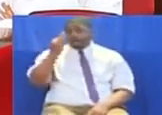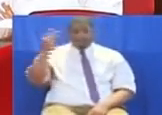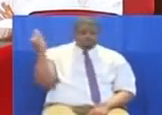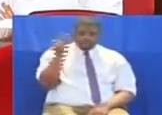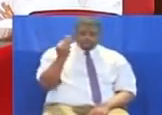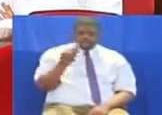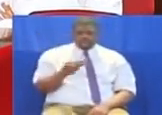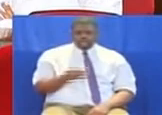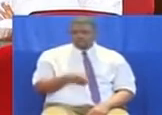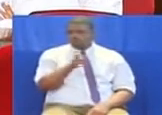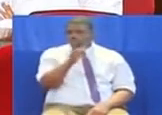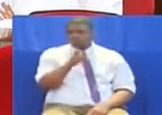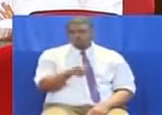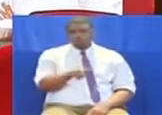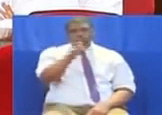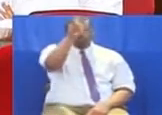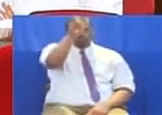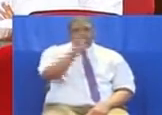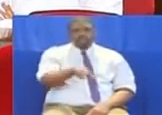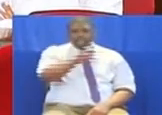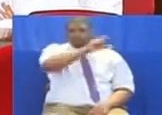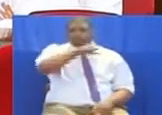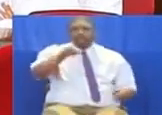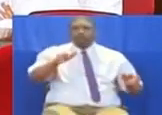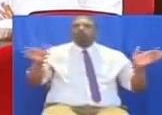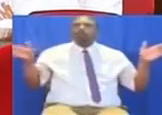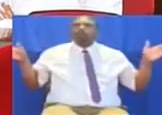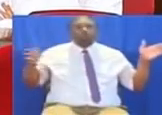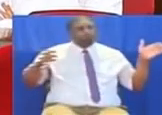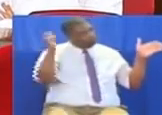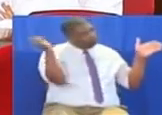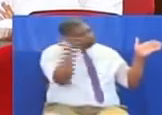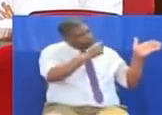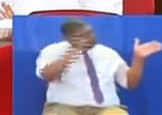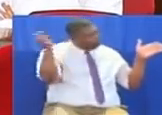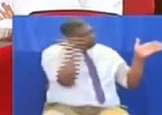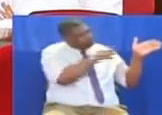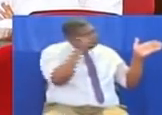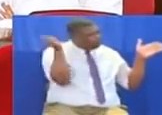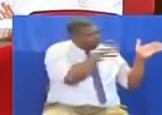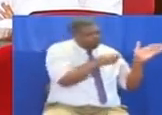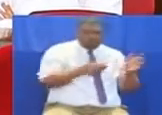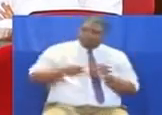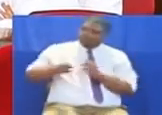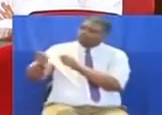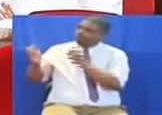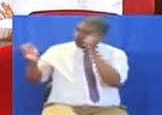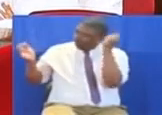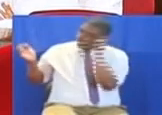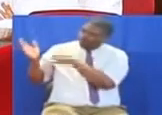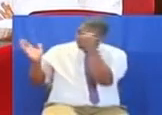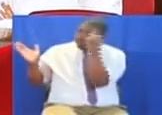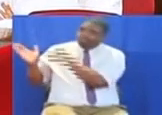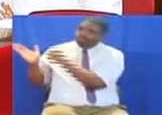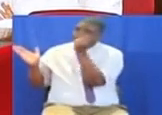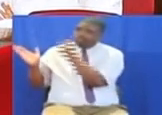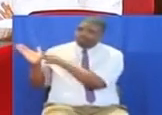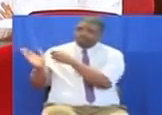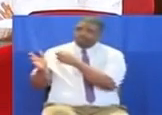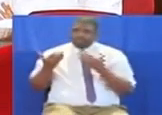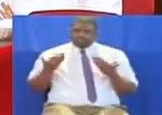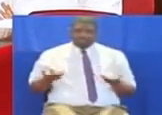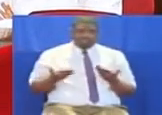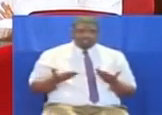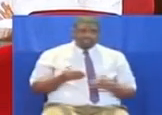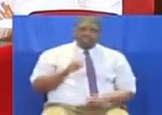wakamsulubu. Kwa sababu tabia ya mwanadamu, anafikiri na yeye anaweza. Wewe imagine eti mtu anatangaza eti Msigwa